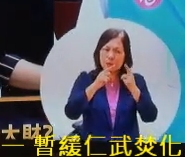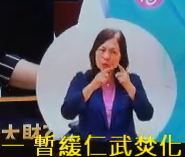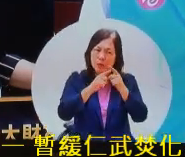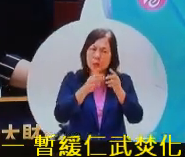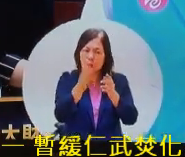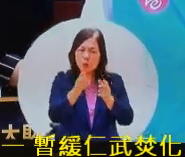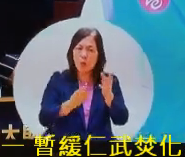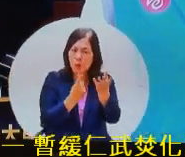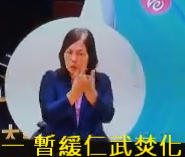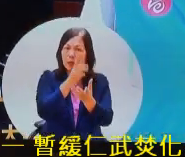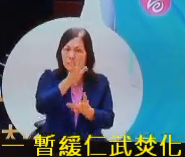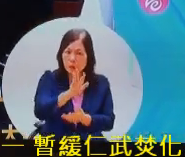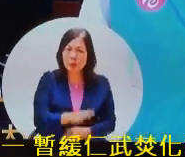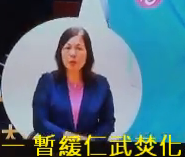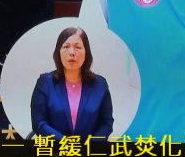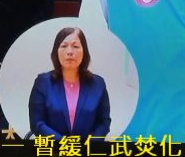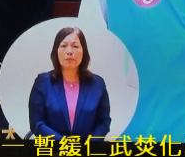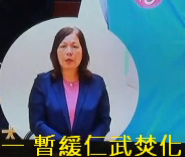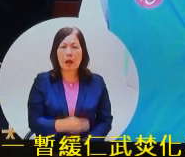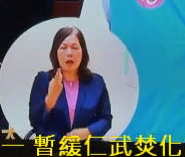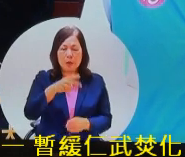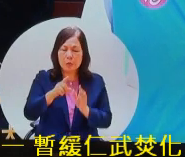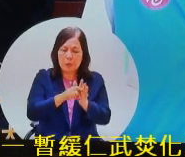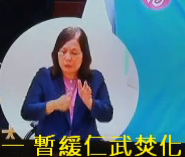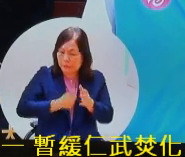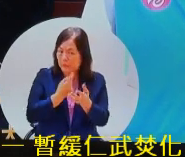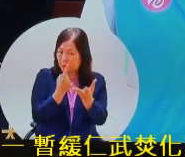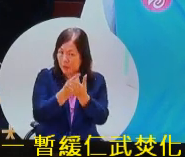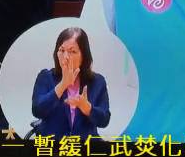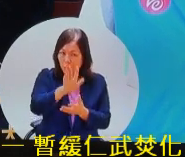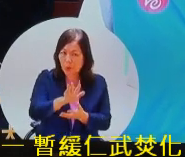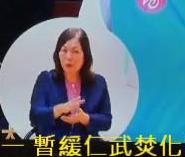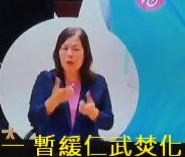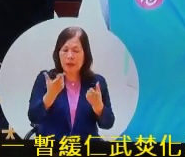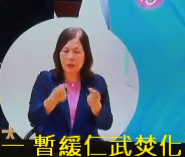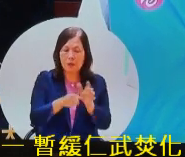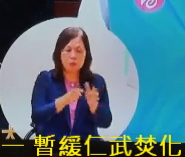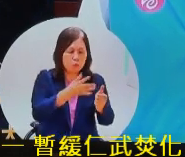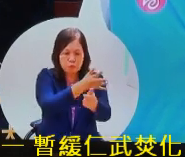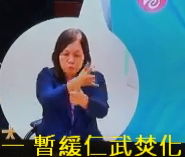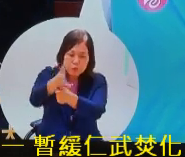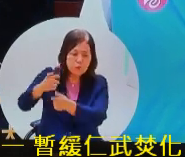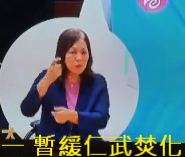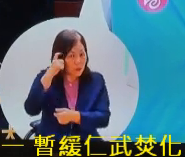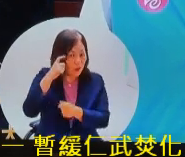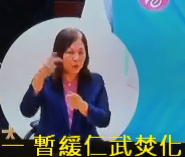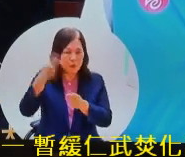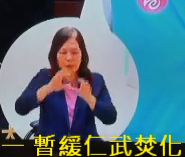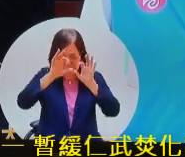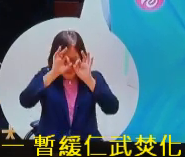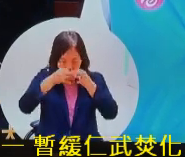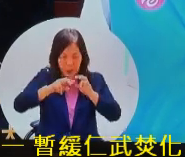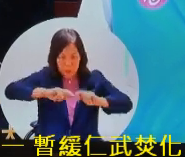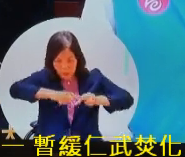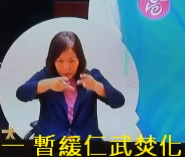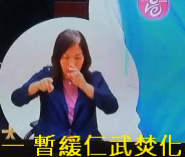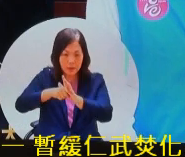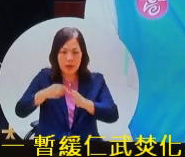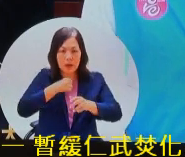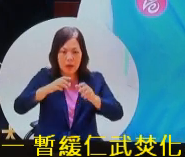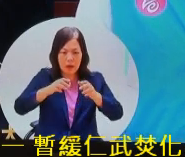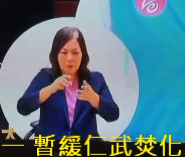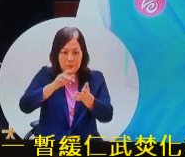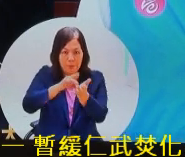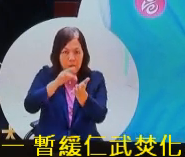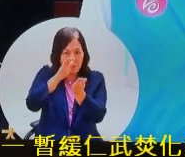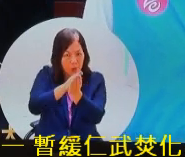代表的实际代表的参与。那现在我们就依广征的意见，在检讨修订招标文件中，刚刚四